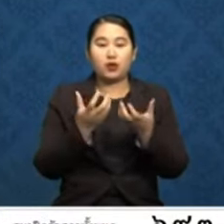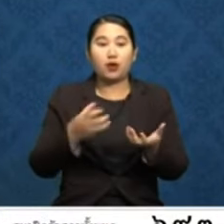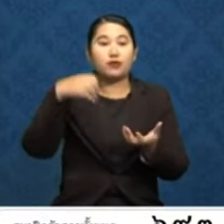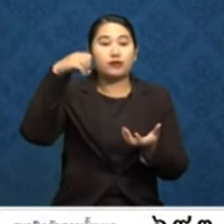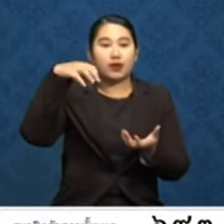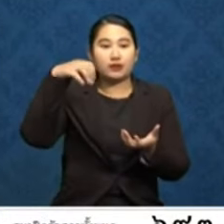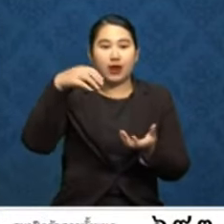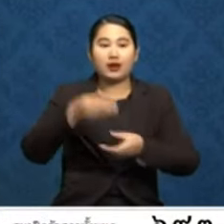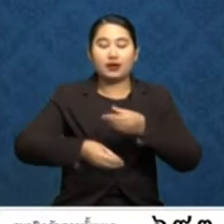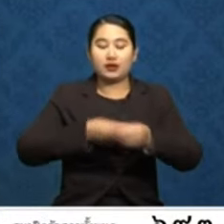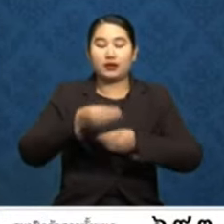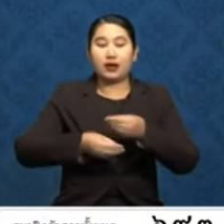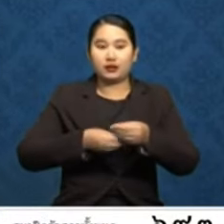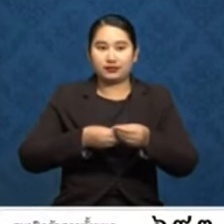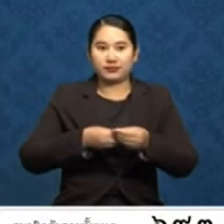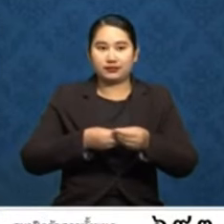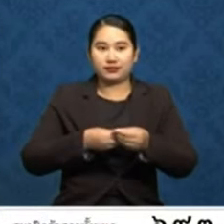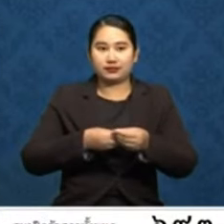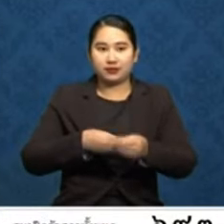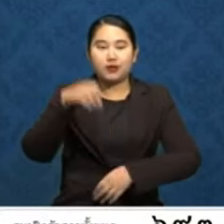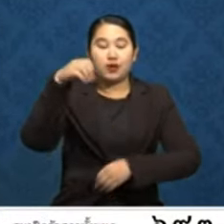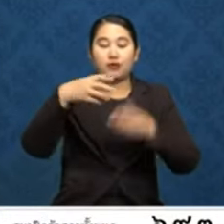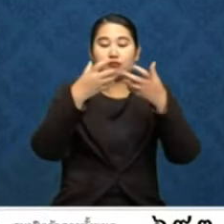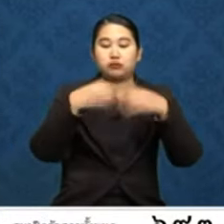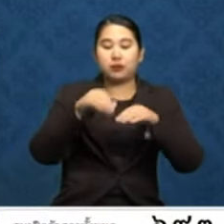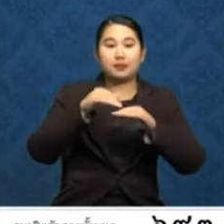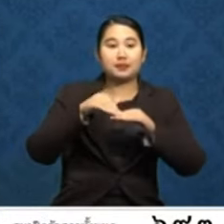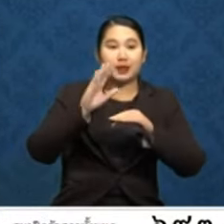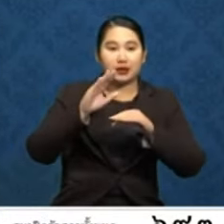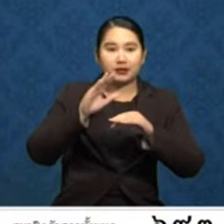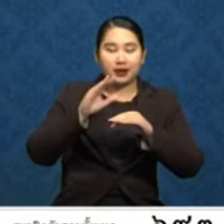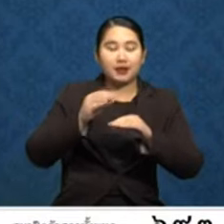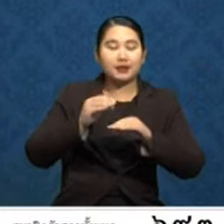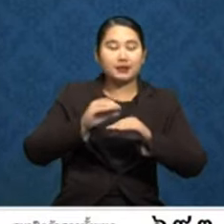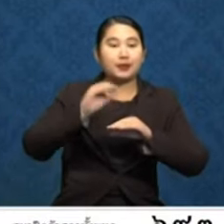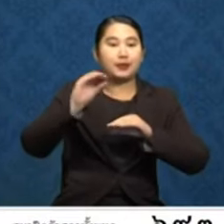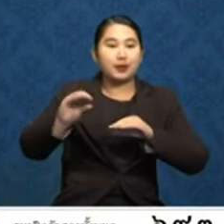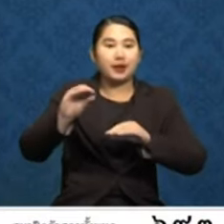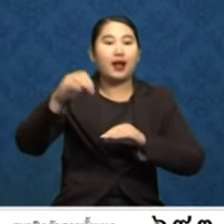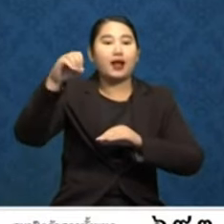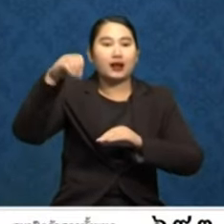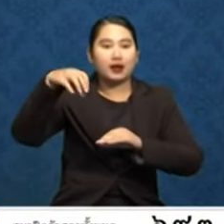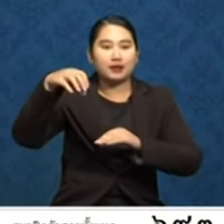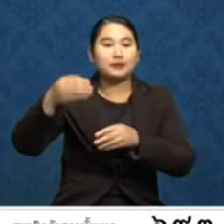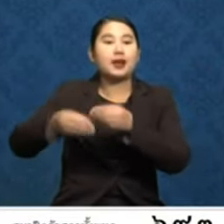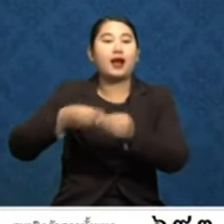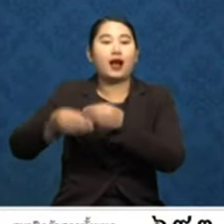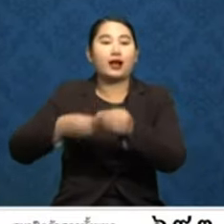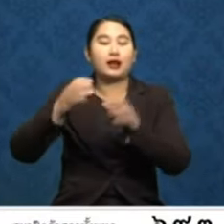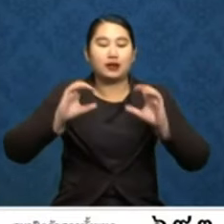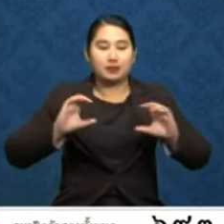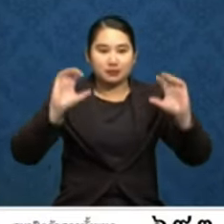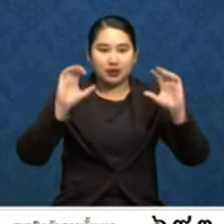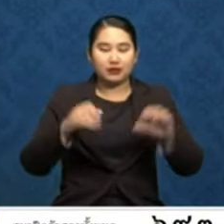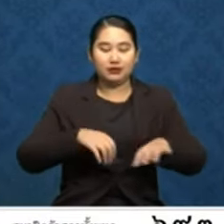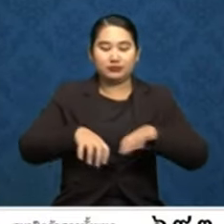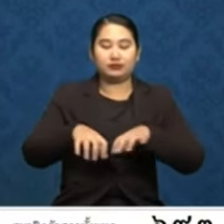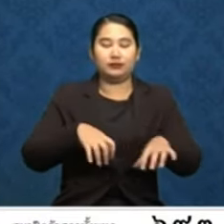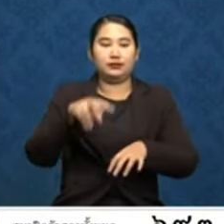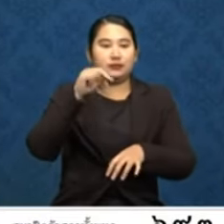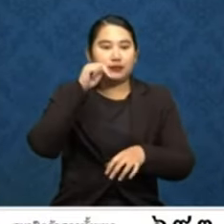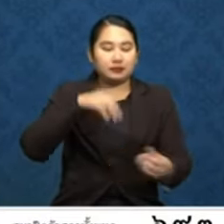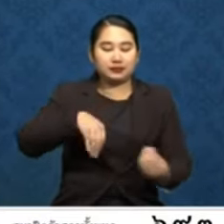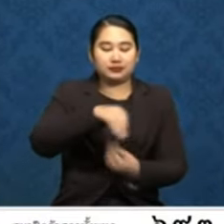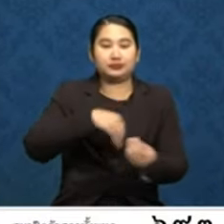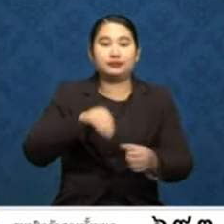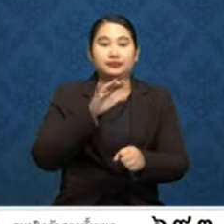าที่ผลิตเกินกว่าความต้องการคืนให้รัฐและจัดหาแหล่งน้ำให้เพียงพ